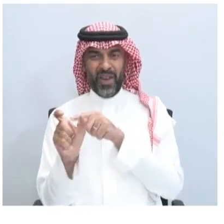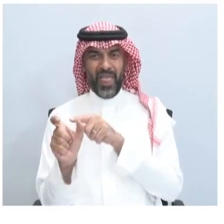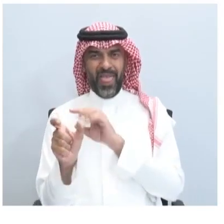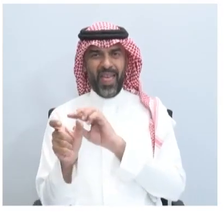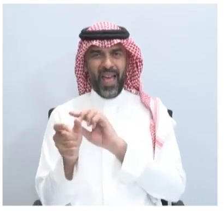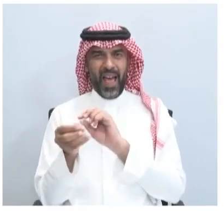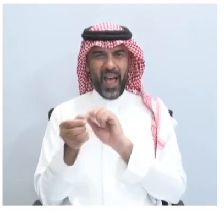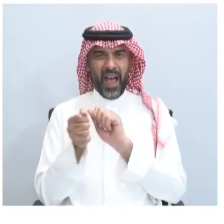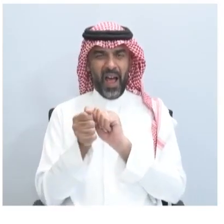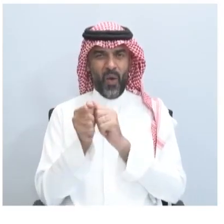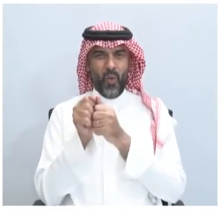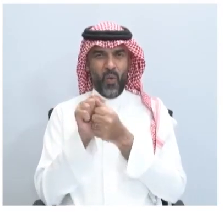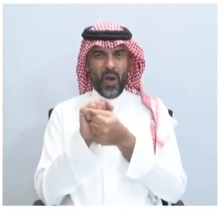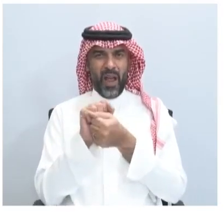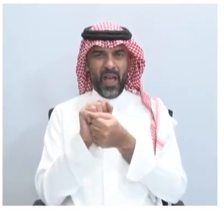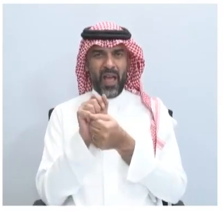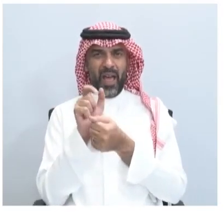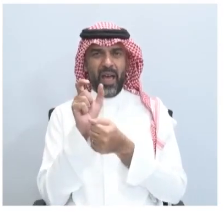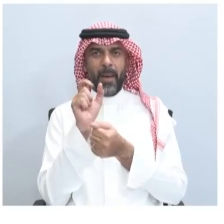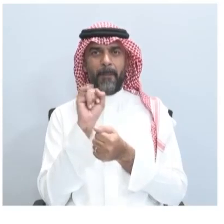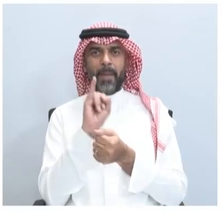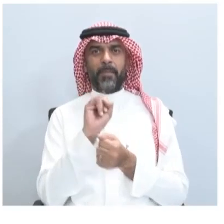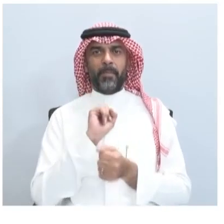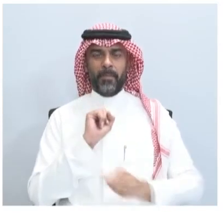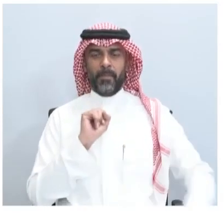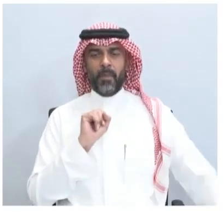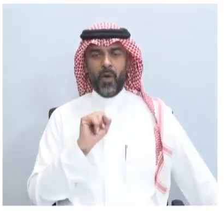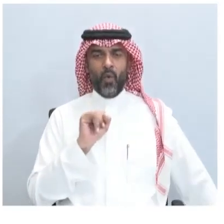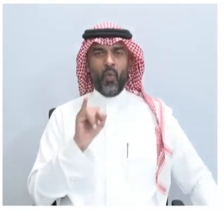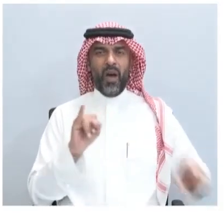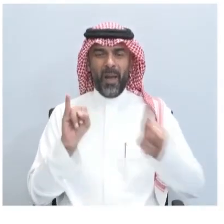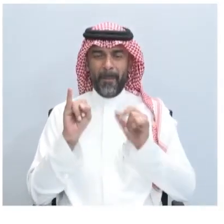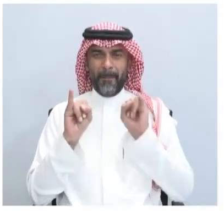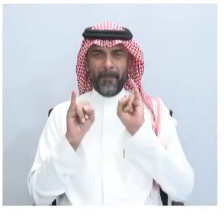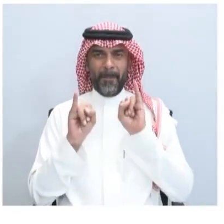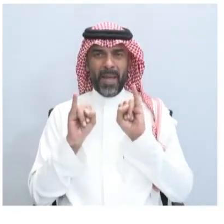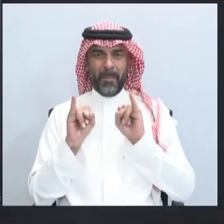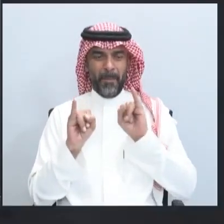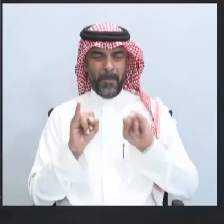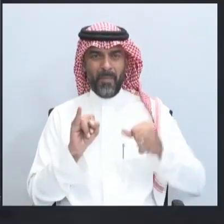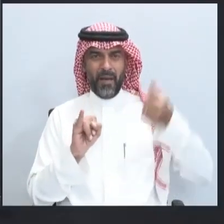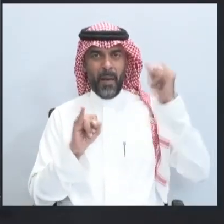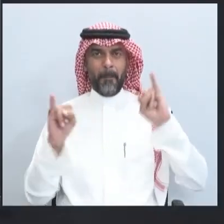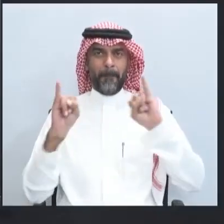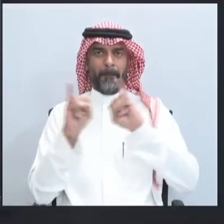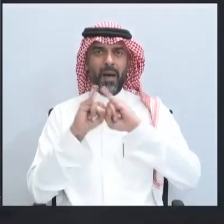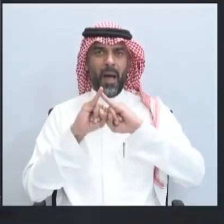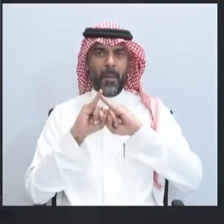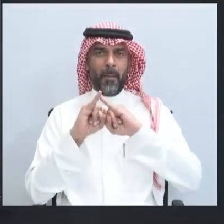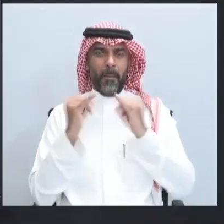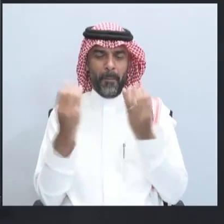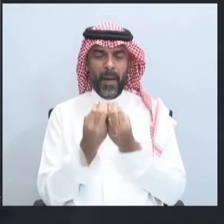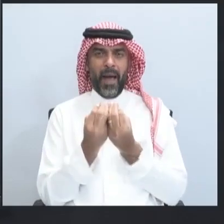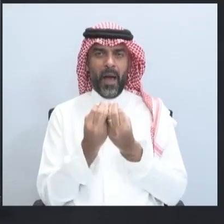نون حرف الجر من او عن قلبناها ميما وادغمناها في ميم ما فقلنا